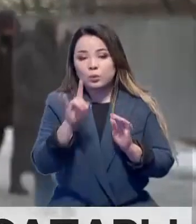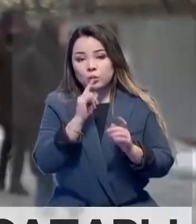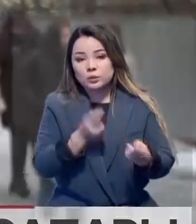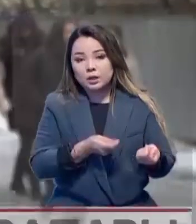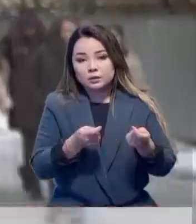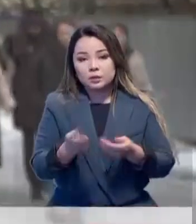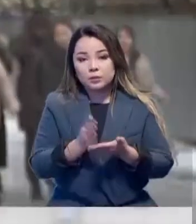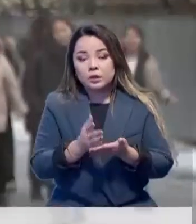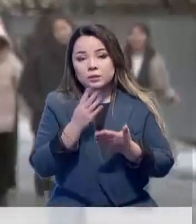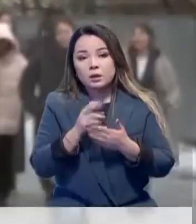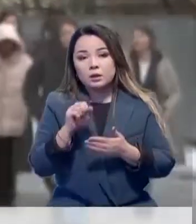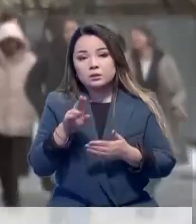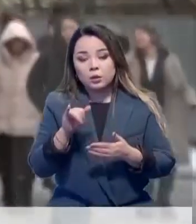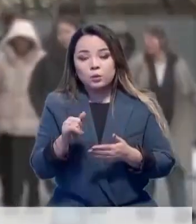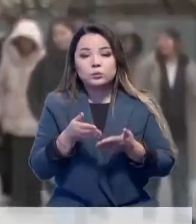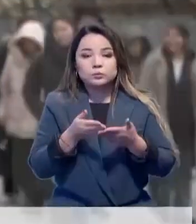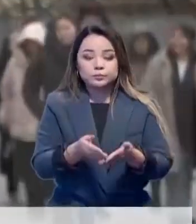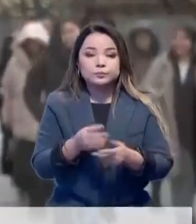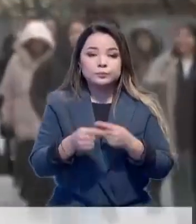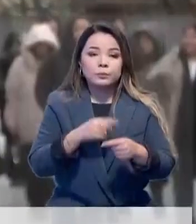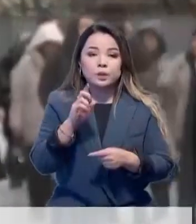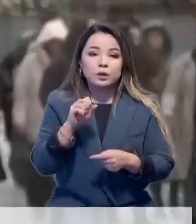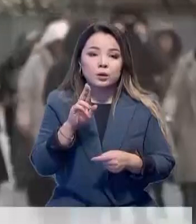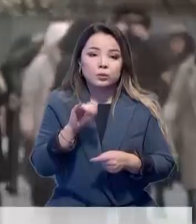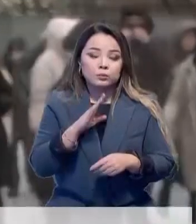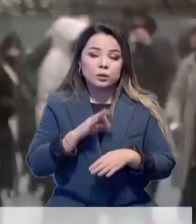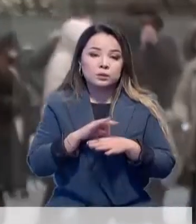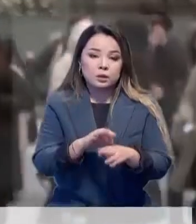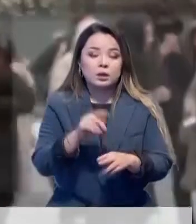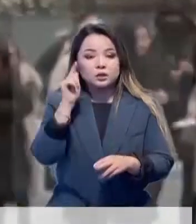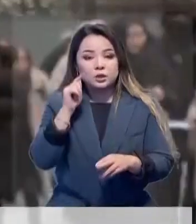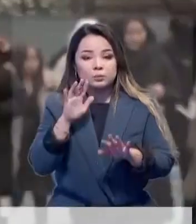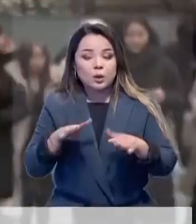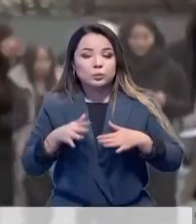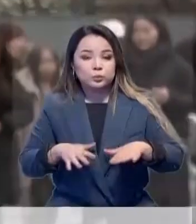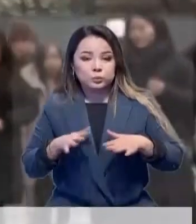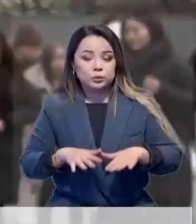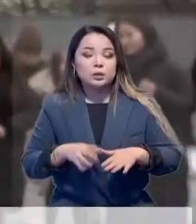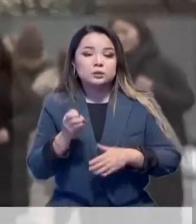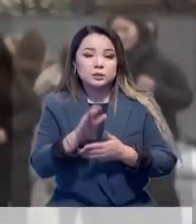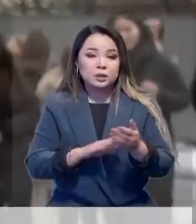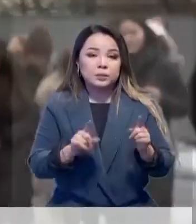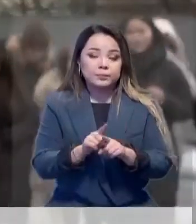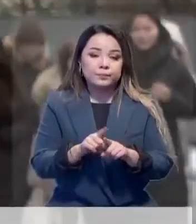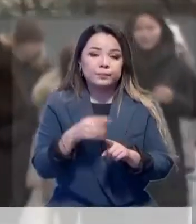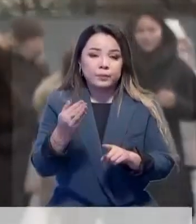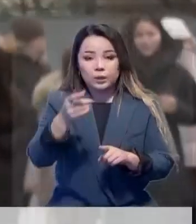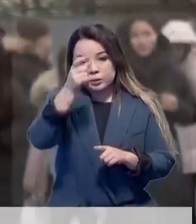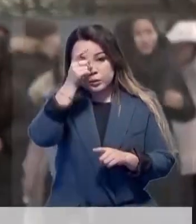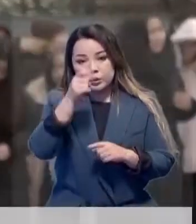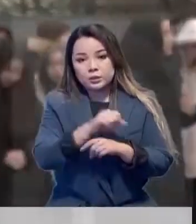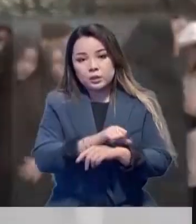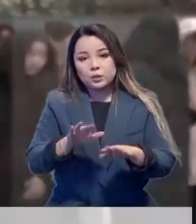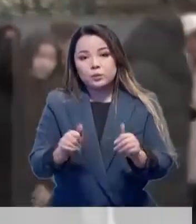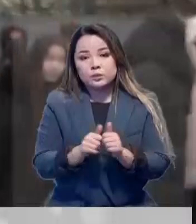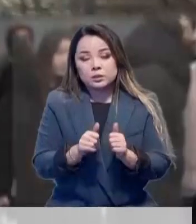Осы Құрық және Ақтау порттары арқылы Бакуге қарай. Одан ары қарай ол Әзербайжаннан Грузия, Грузиядан ары қарай Түркия территориясы